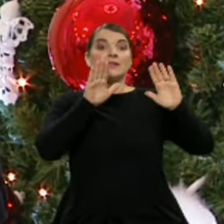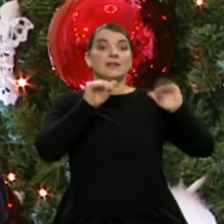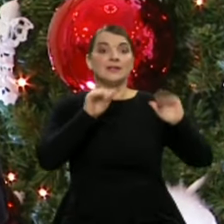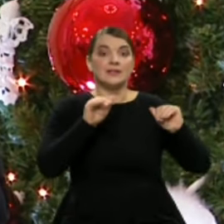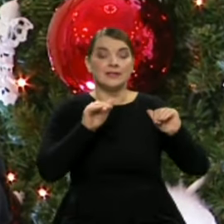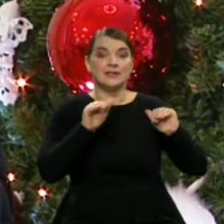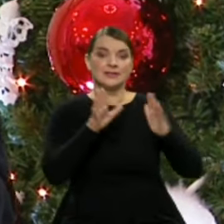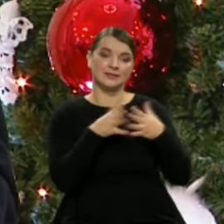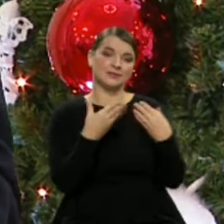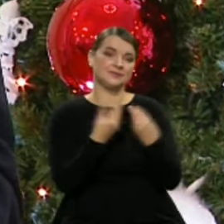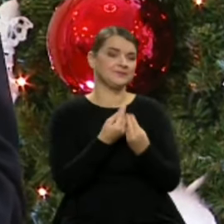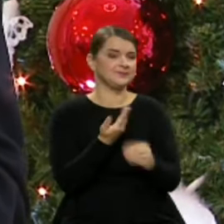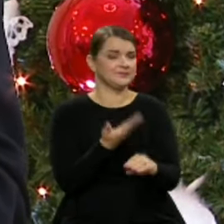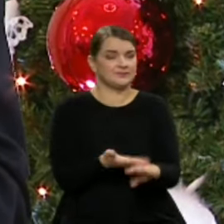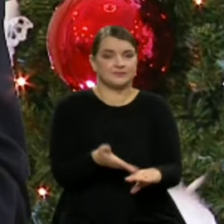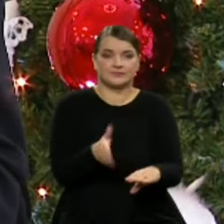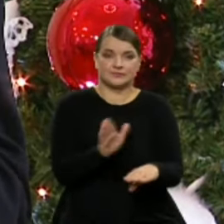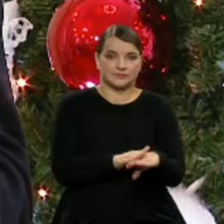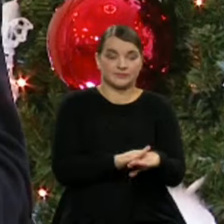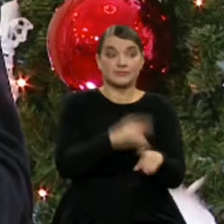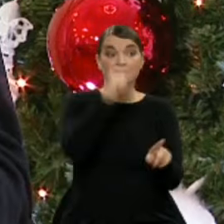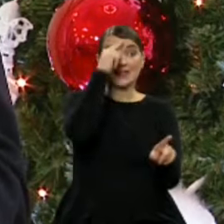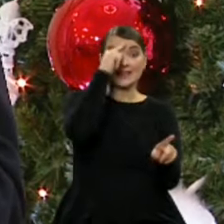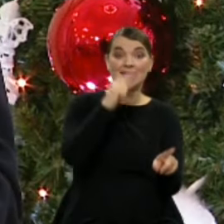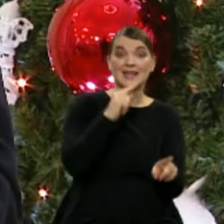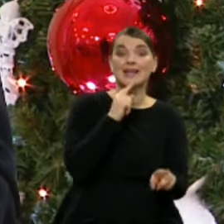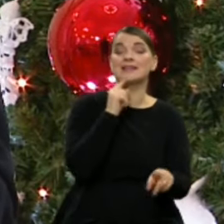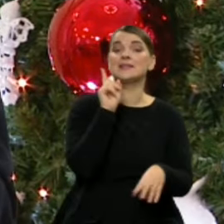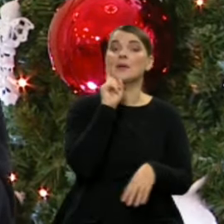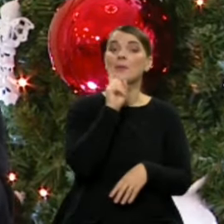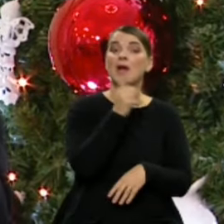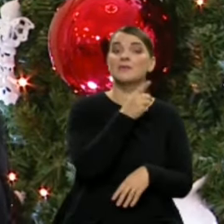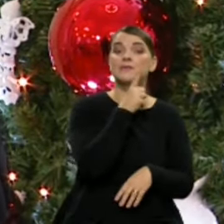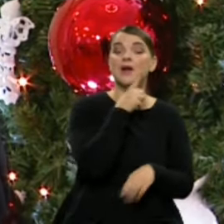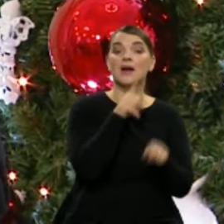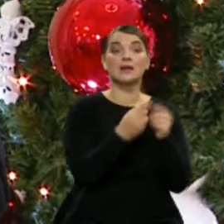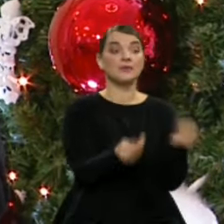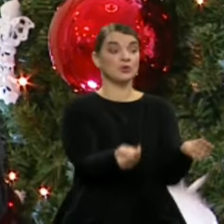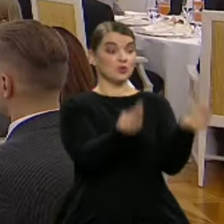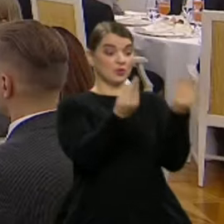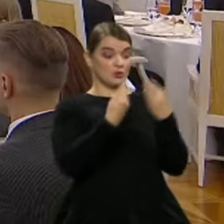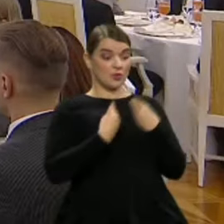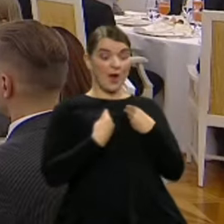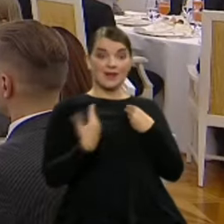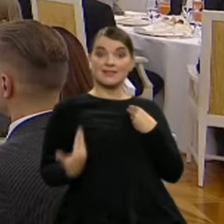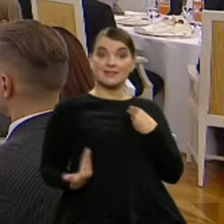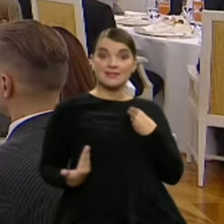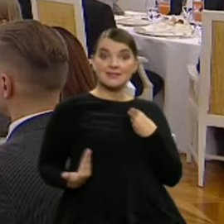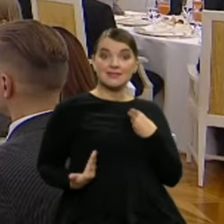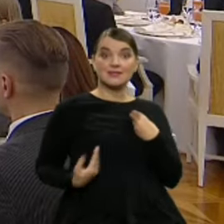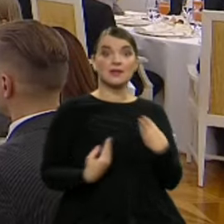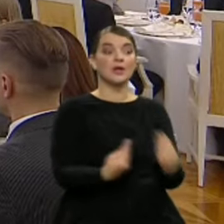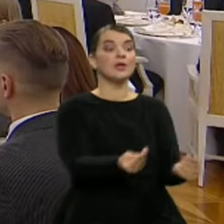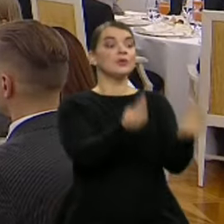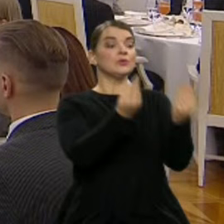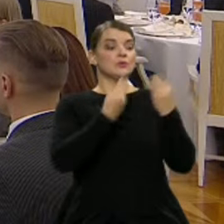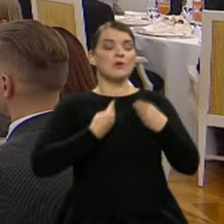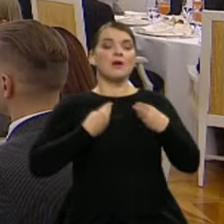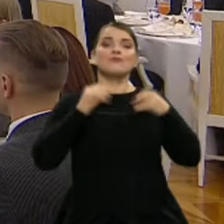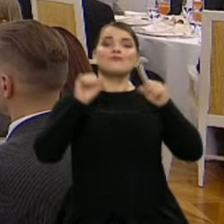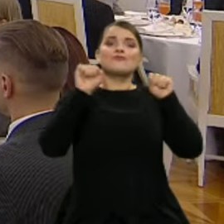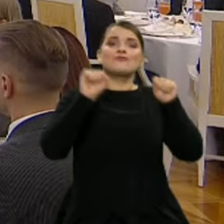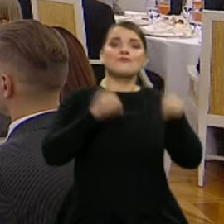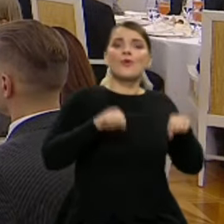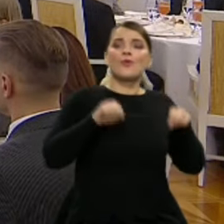artimaisiais. Tėvas ir mama mums padovanojo gyvenimą ir tuo pačiu davė galimybę kartu su